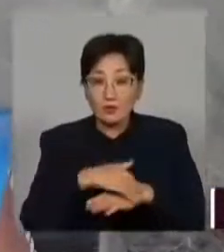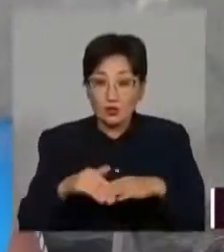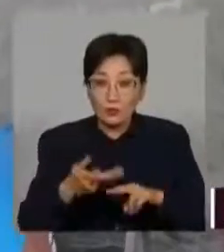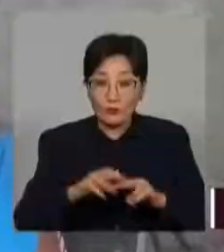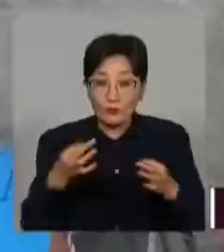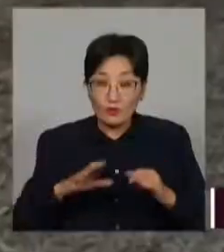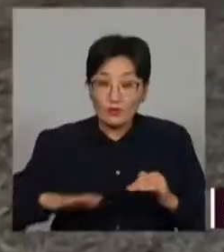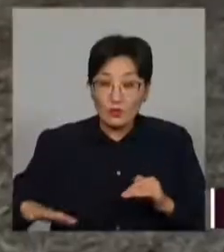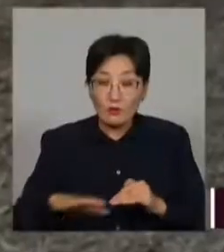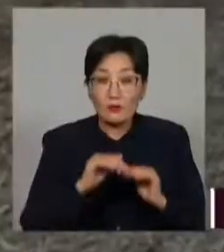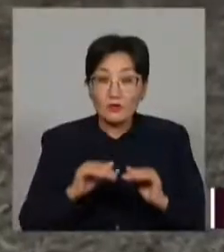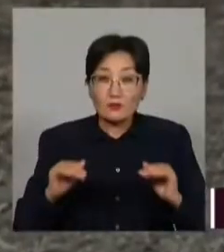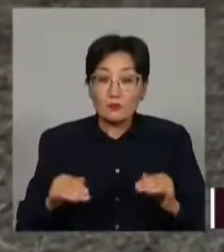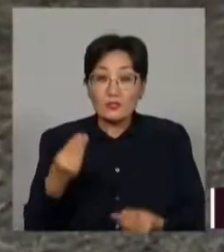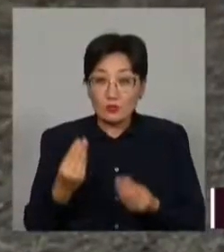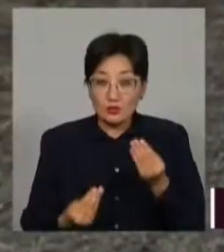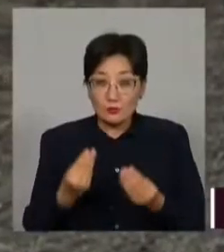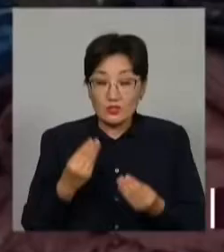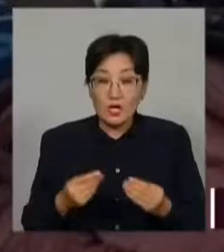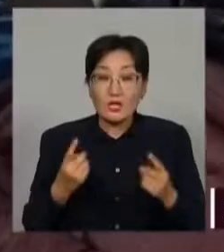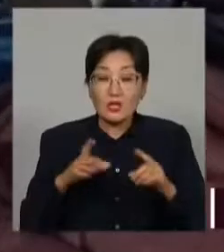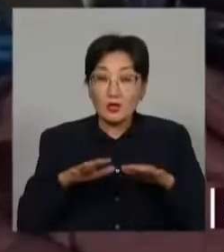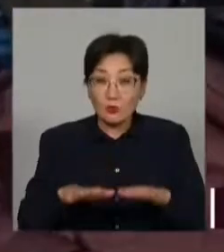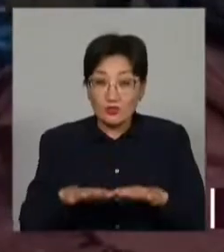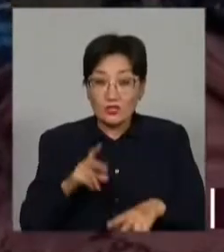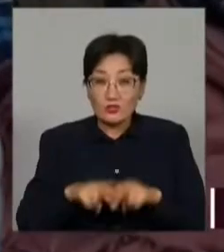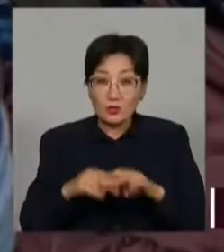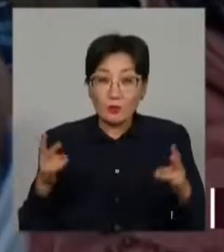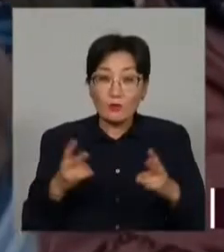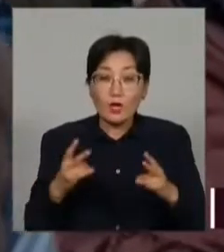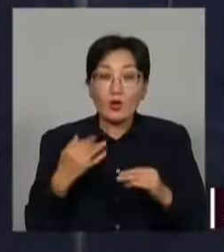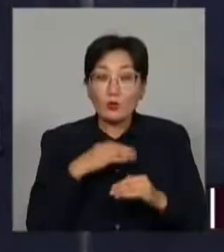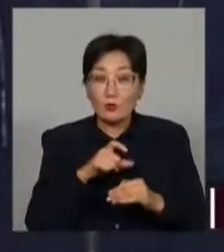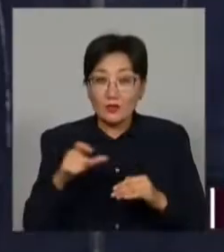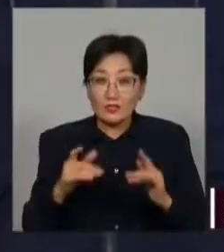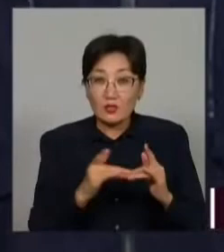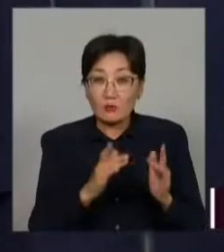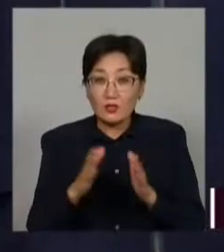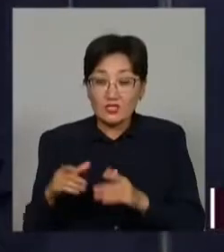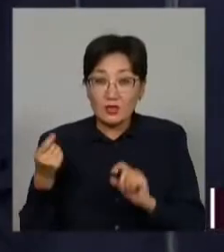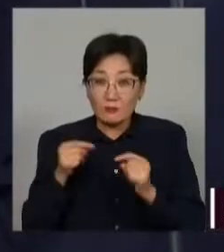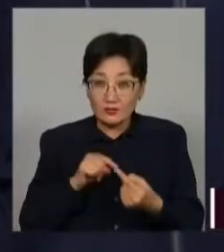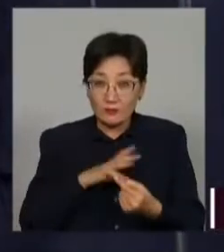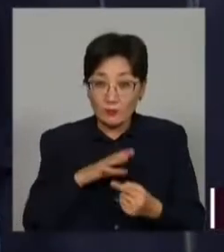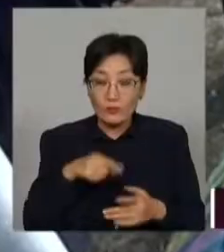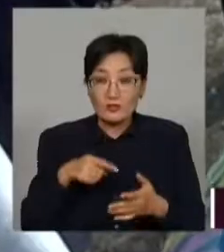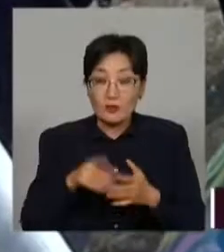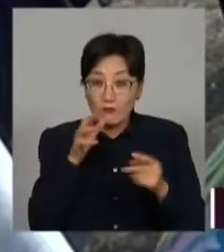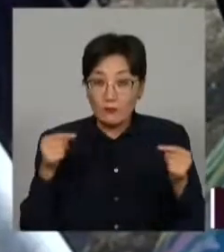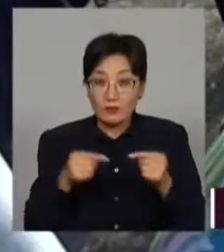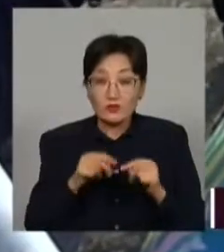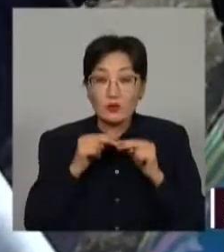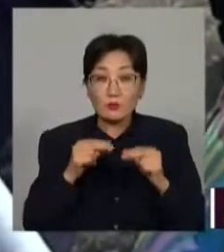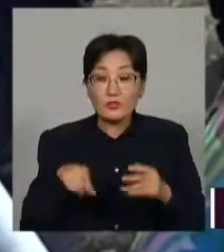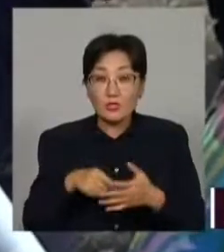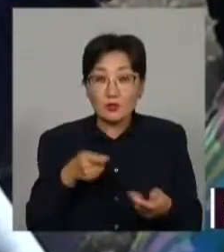бос жатқан аумақ балалар асыр салып ойнайтын жалғыз жер деп салынуы керек болған көп қабатты жатақханаға наразы болған. Мәселеге дер кезінде назар